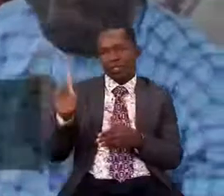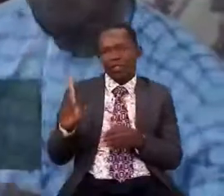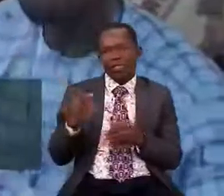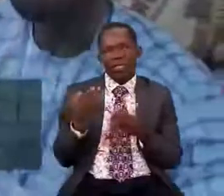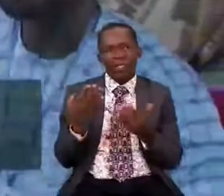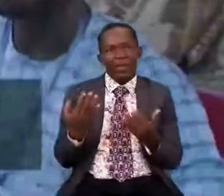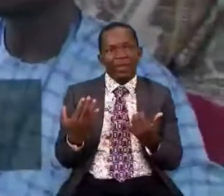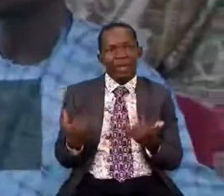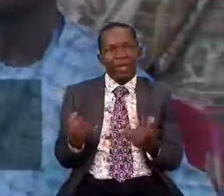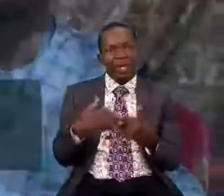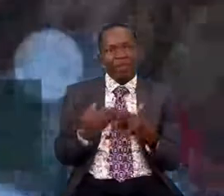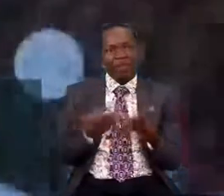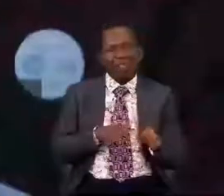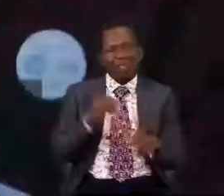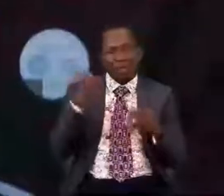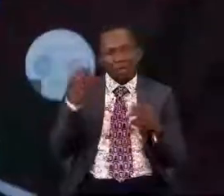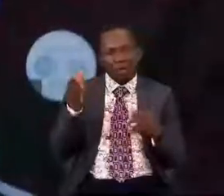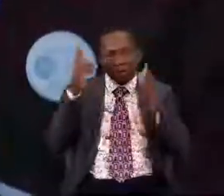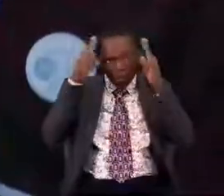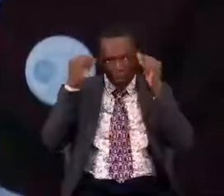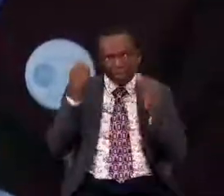l'Éternel dit à Josué,